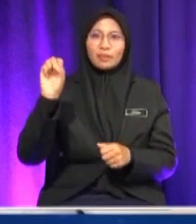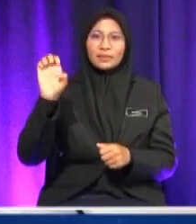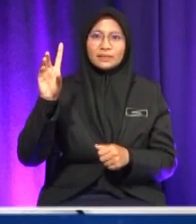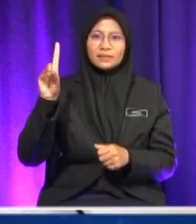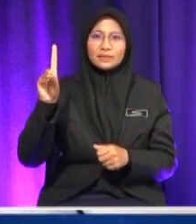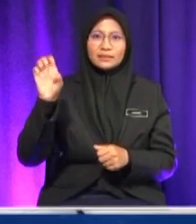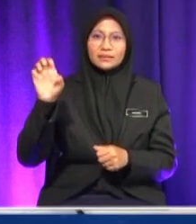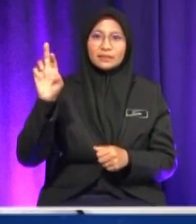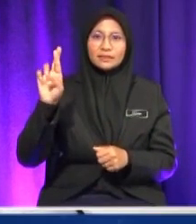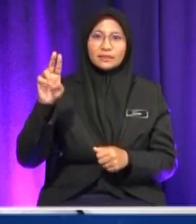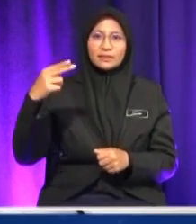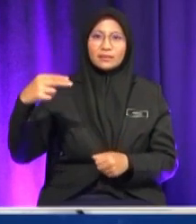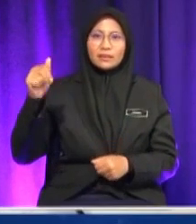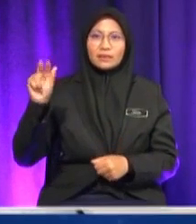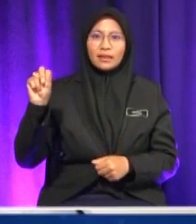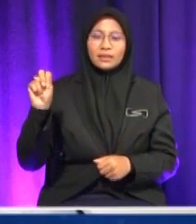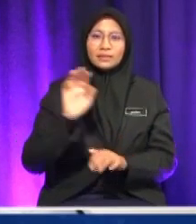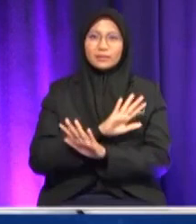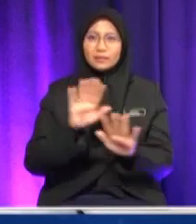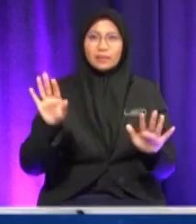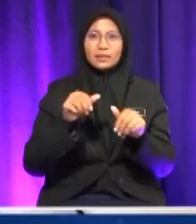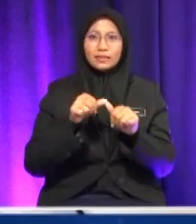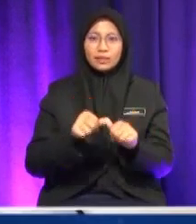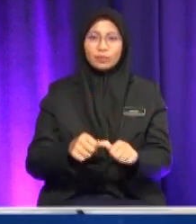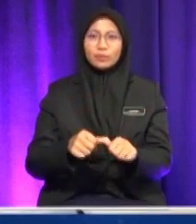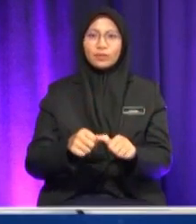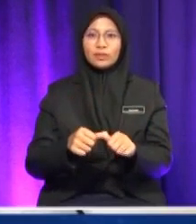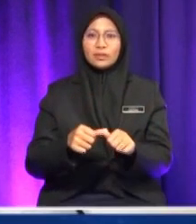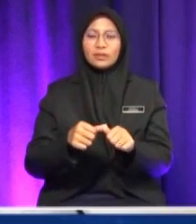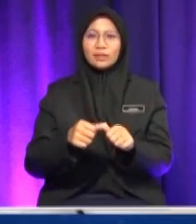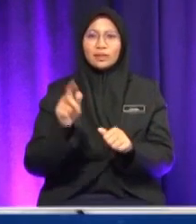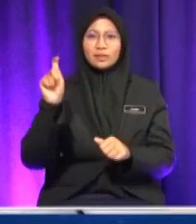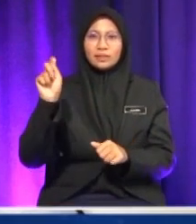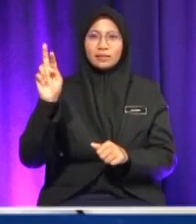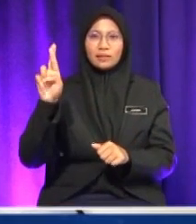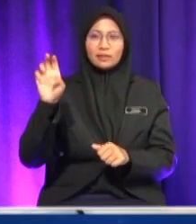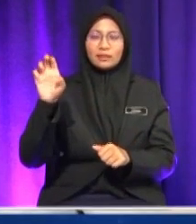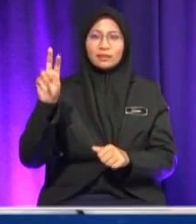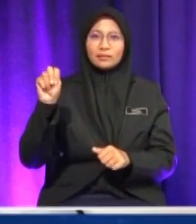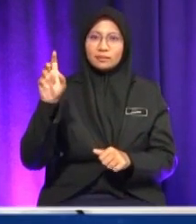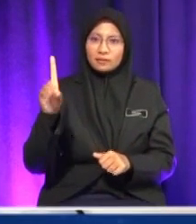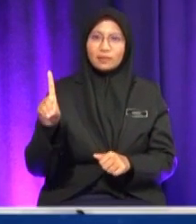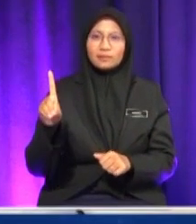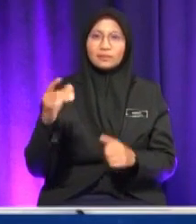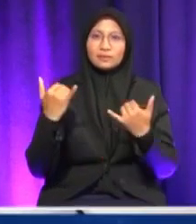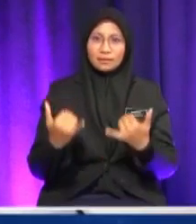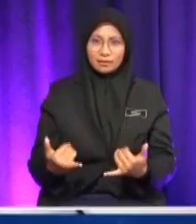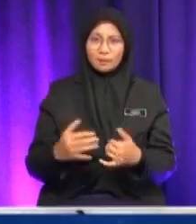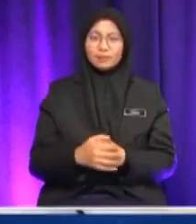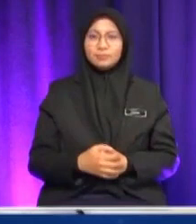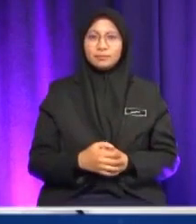mengikut kehendak ataupun trend sekarang. Di sini kita dapat terapkan nilai kesederhanaan.